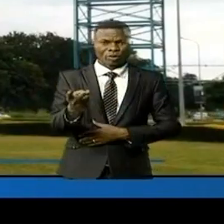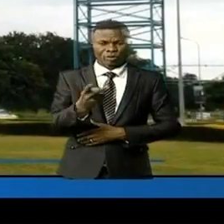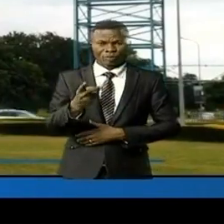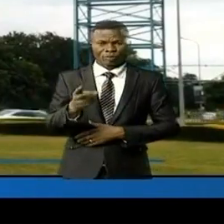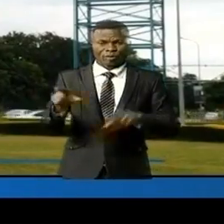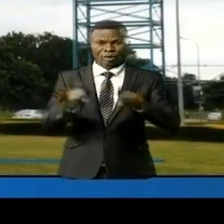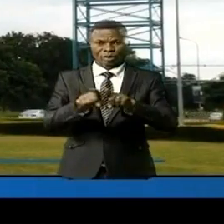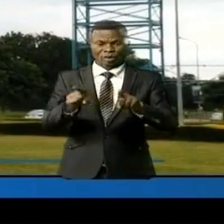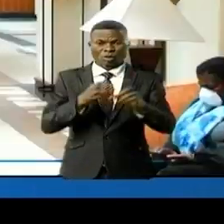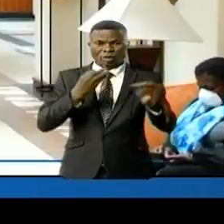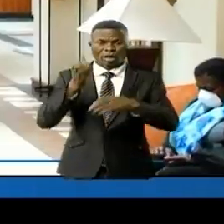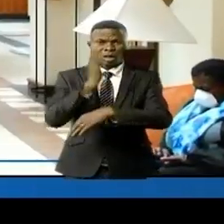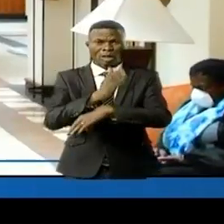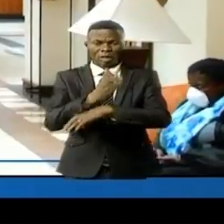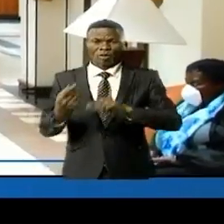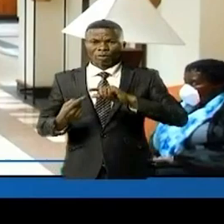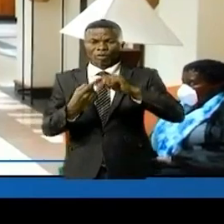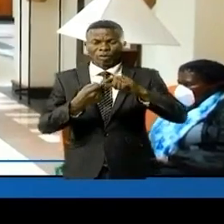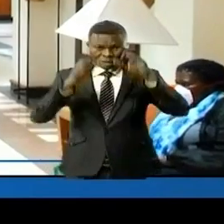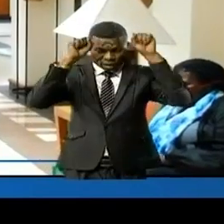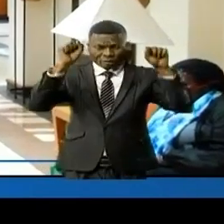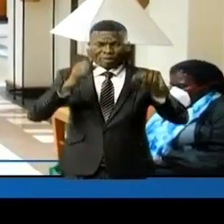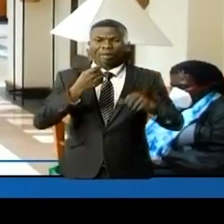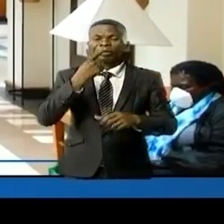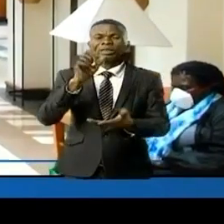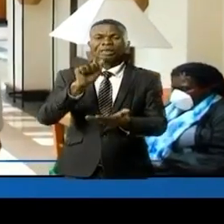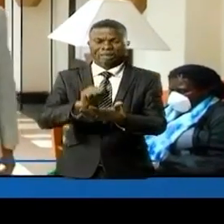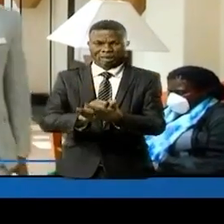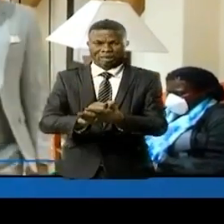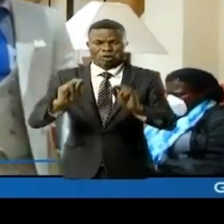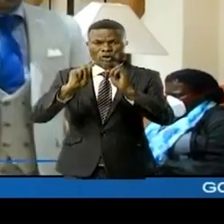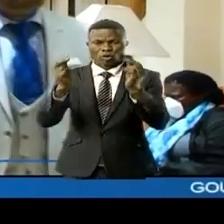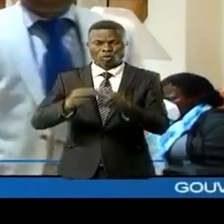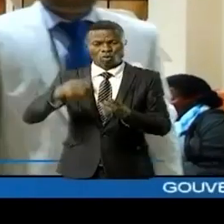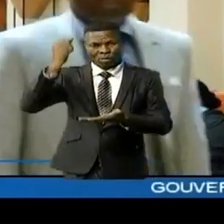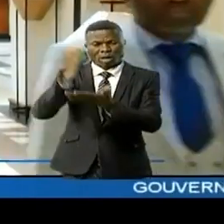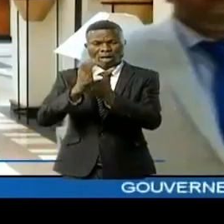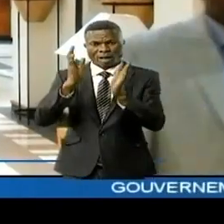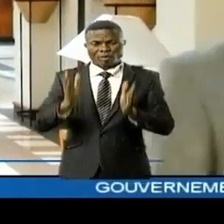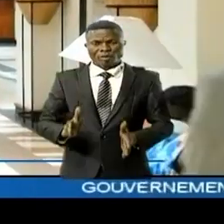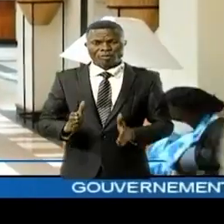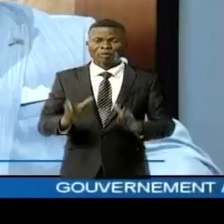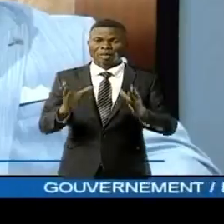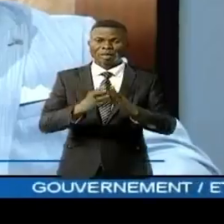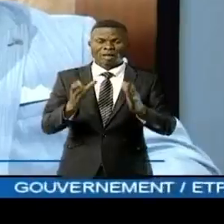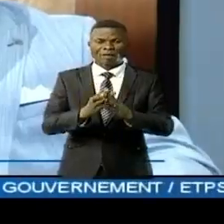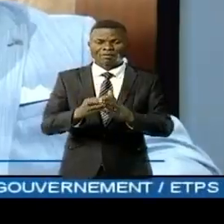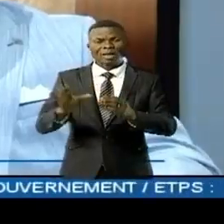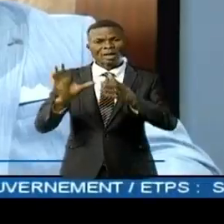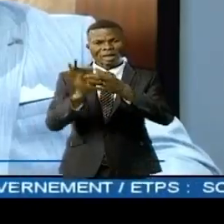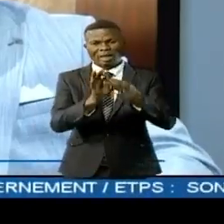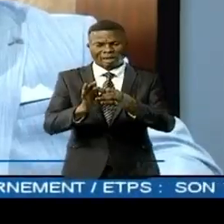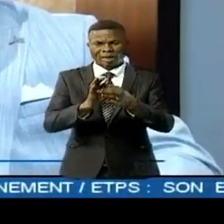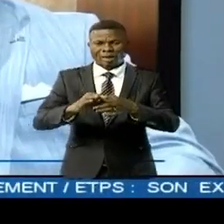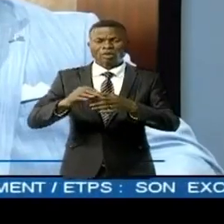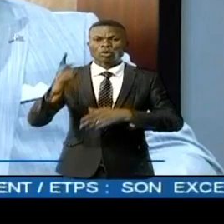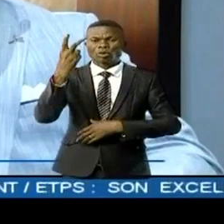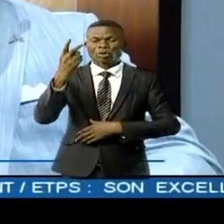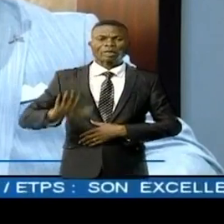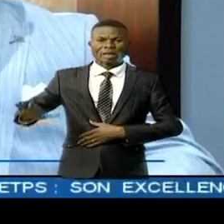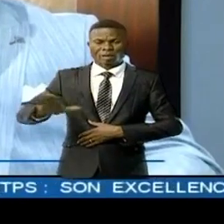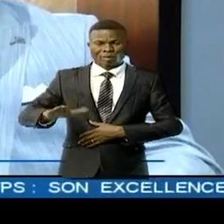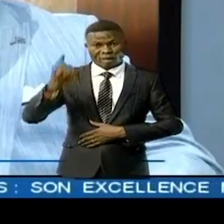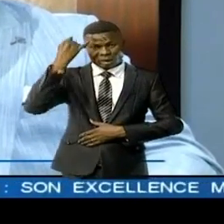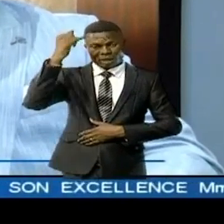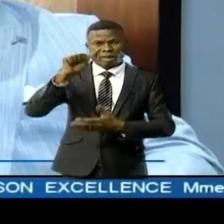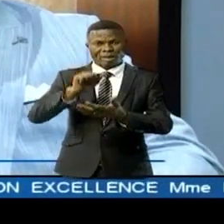que le précise le conseiller principal du chef de l'État, au collège de la diplomatie. Avec la diplomatie du développement que prône le chef de l'État, dans ce